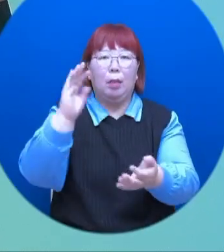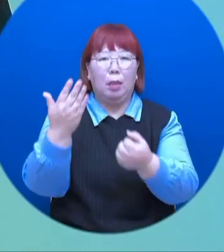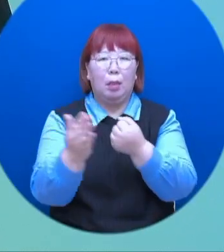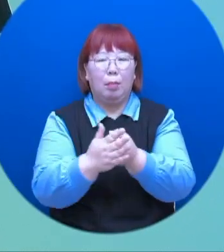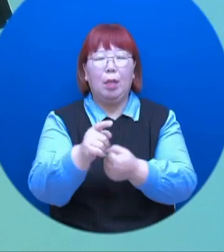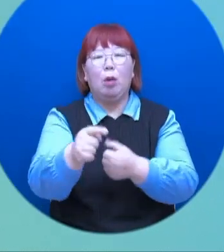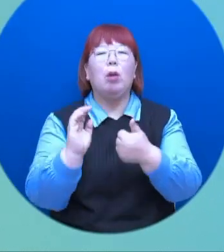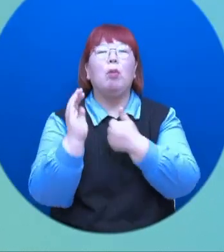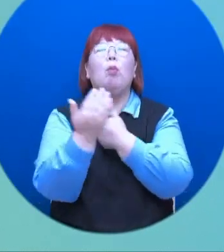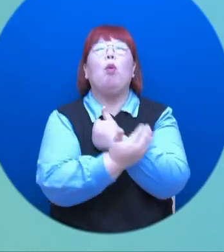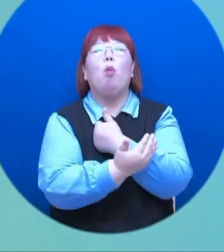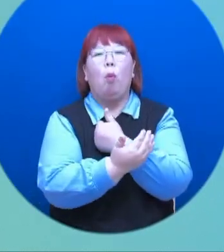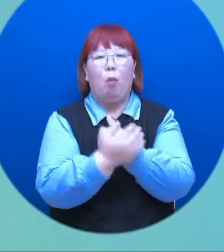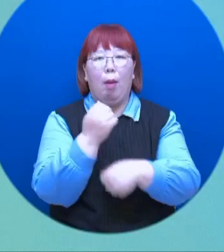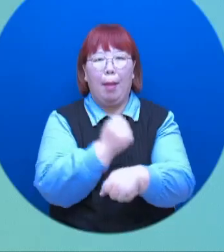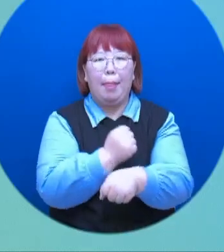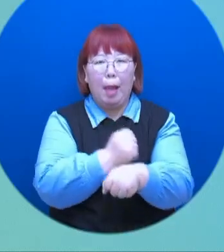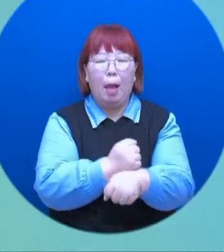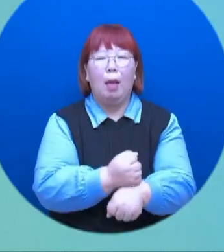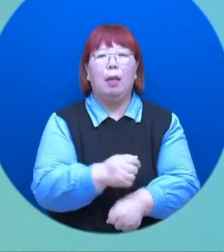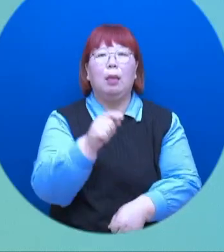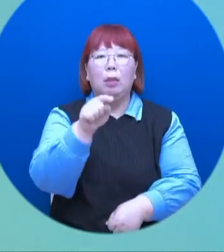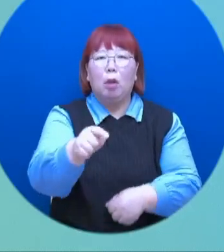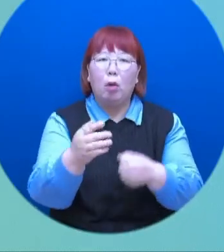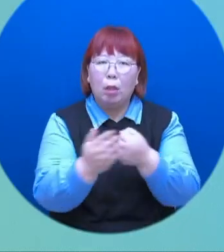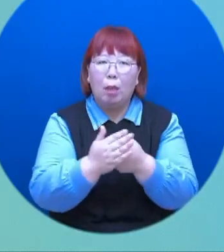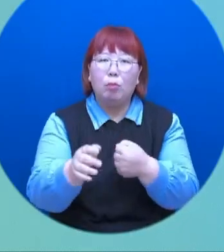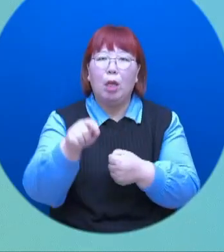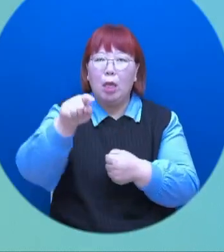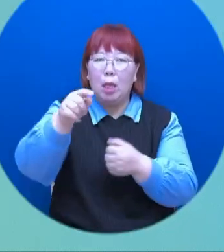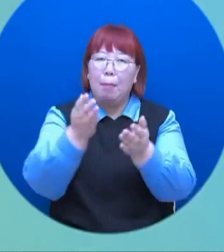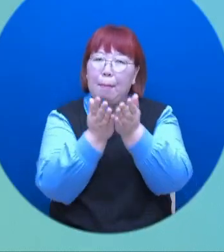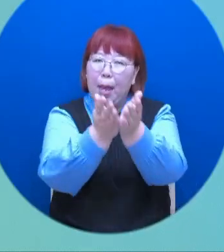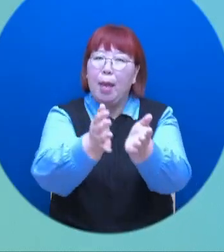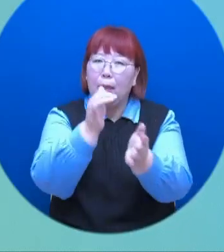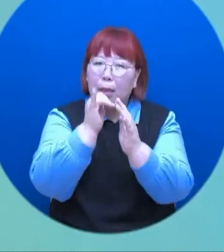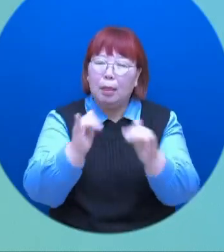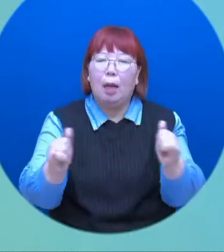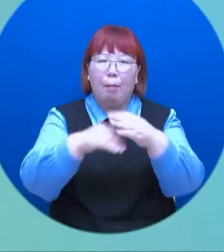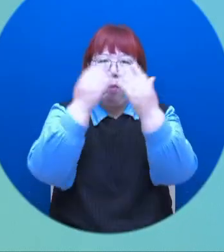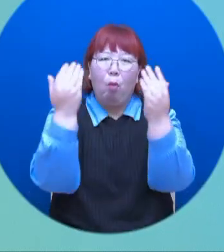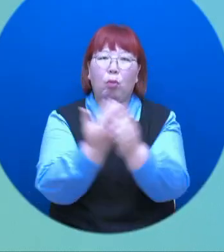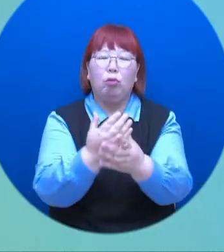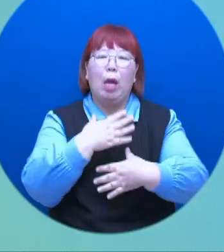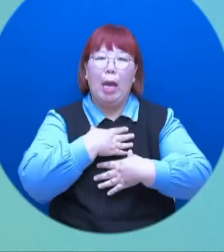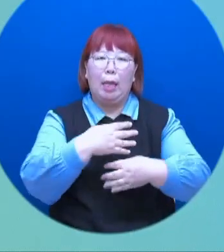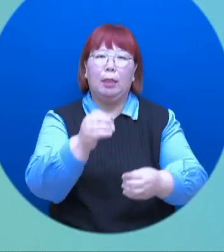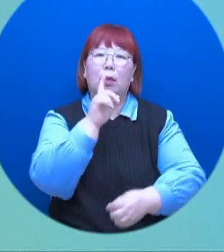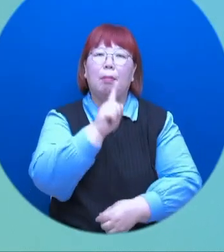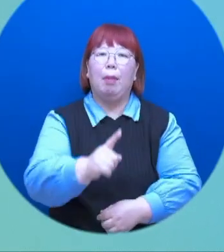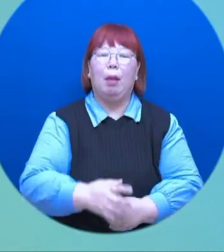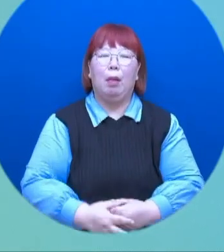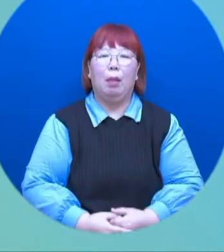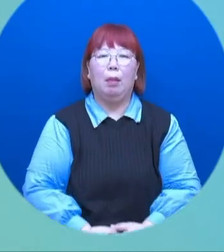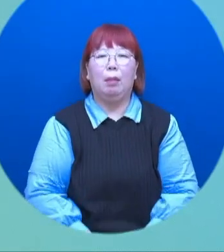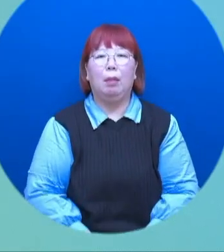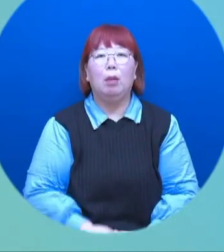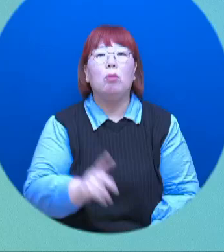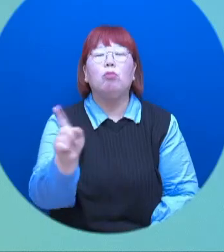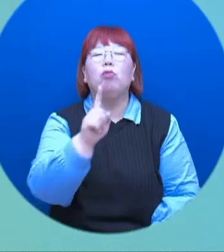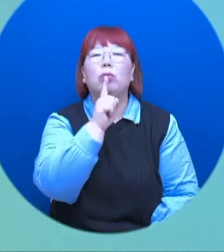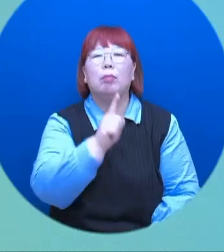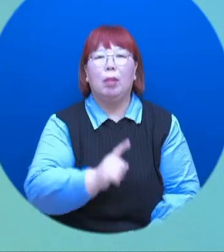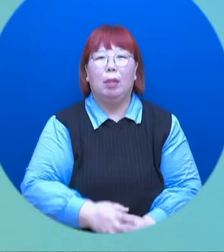준다. 그러므로 너 때문에 여기에 있는 성객들도 안전하다고 하는 말을 하고 있는 걸 보게 되잖아요. 무슨 말을 하고